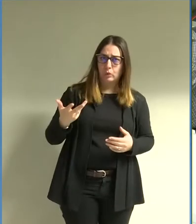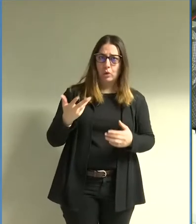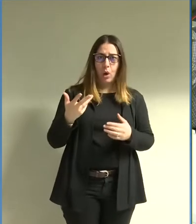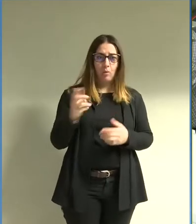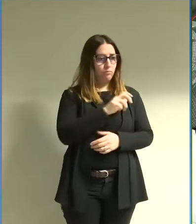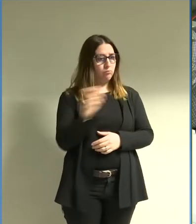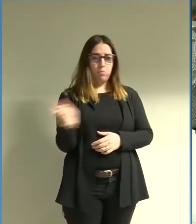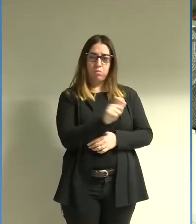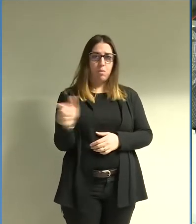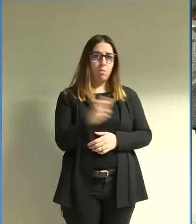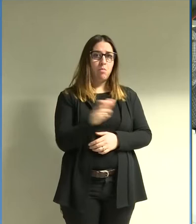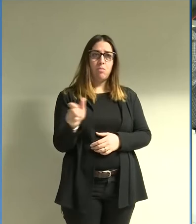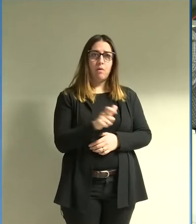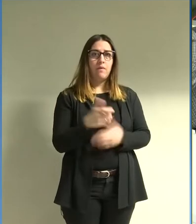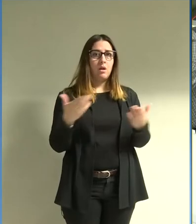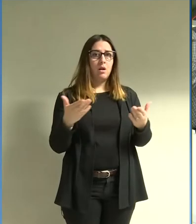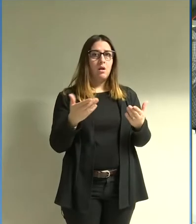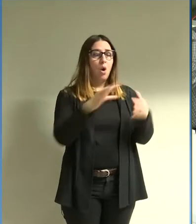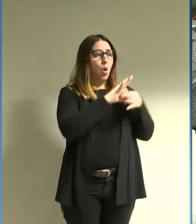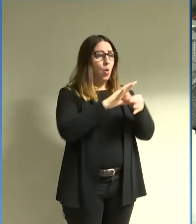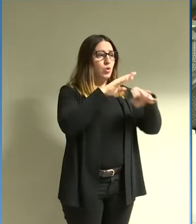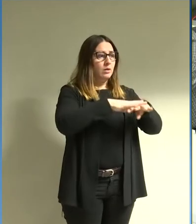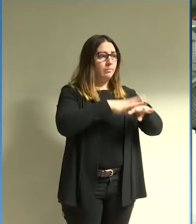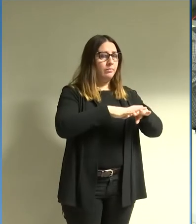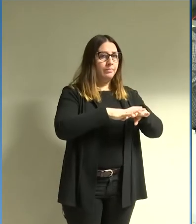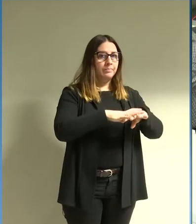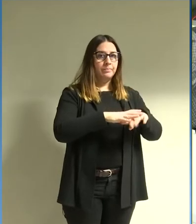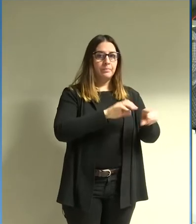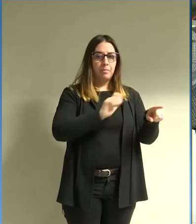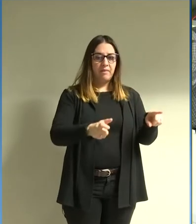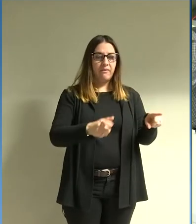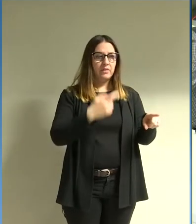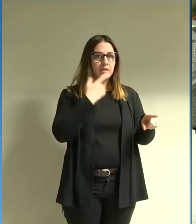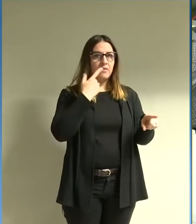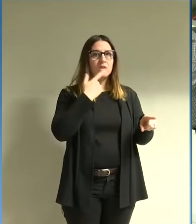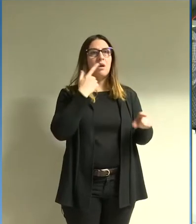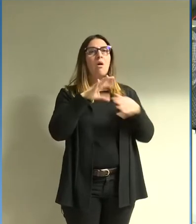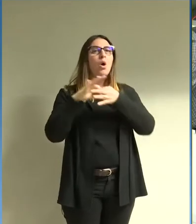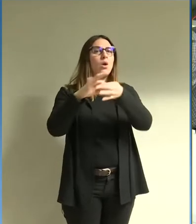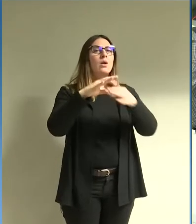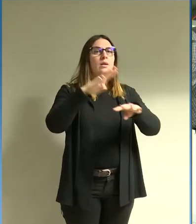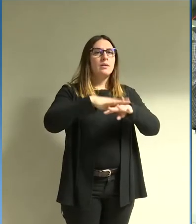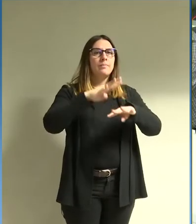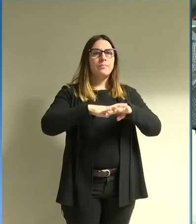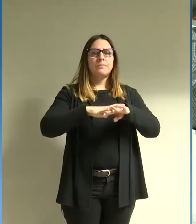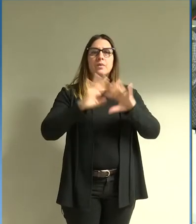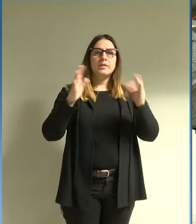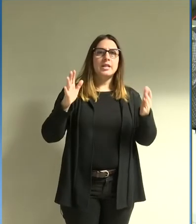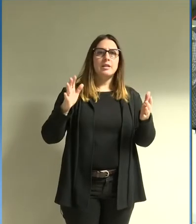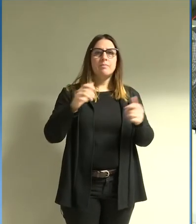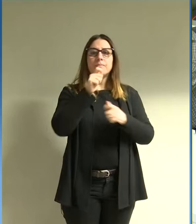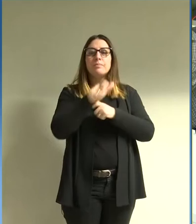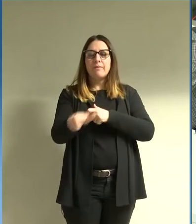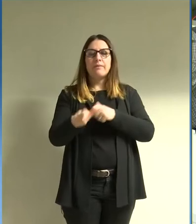deux instances ils sont pas là en tant qu'union de quartier ils sont là en tant qu'habitant ils peuvent très bien faire partie de l'union de quartier jamais été question de